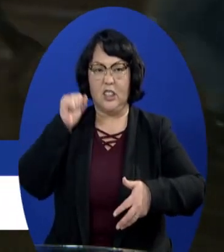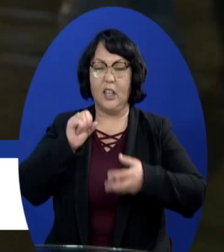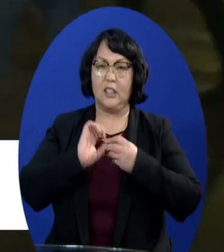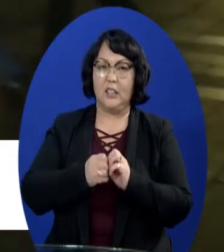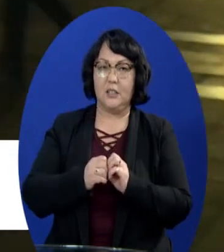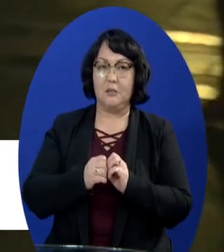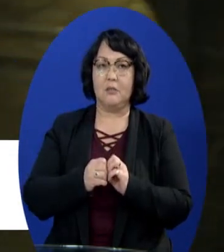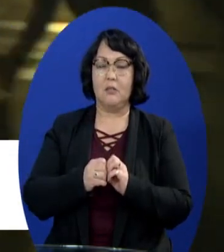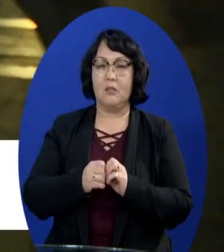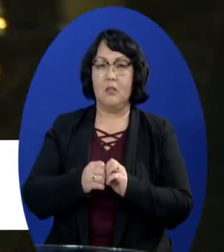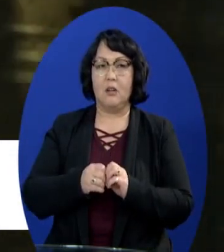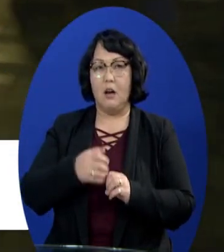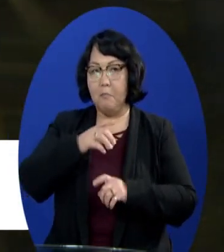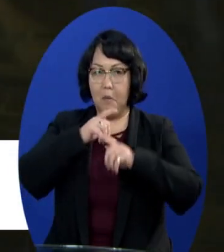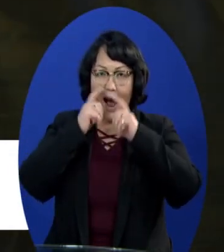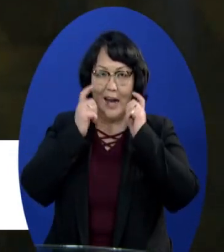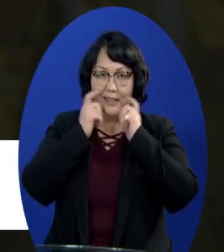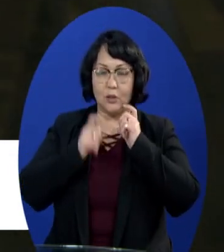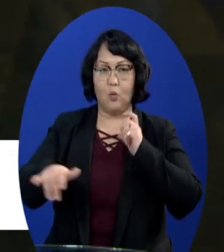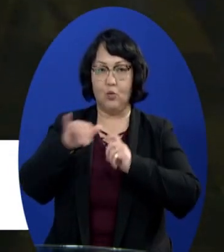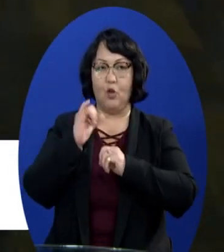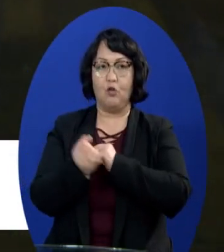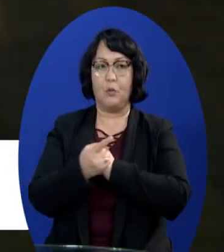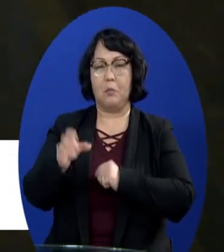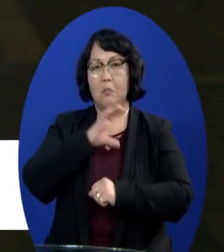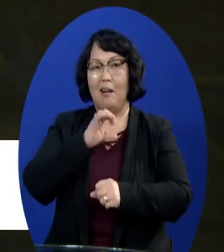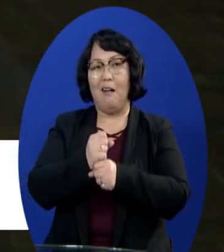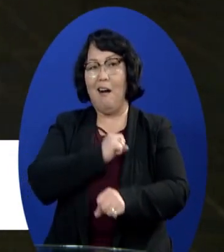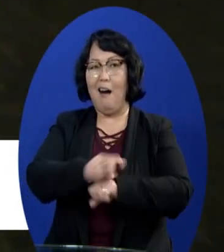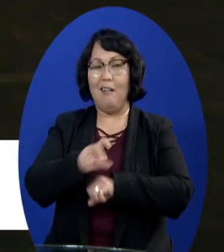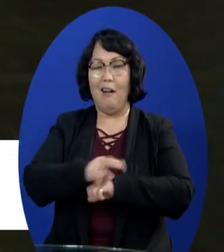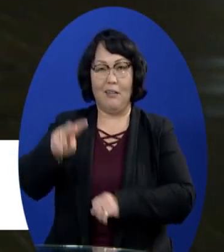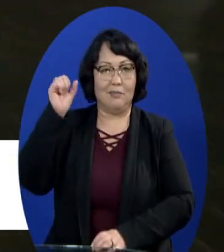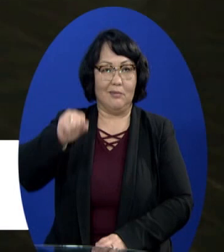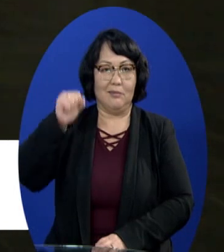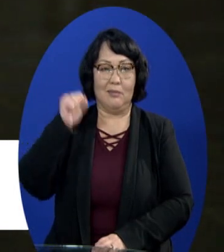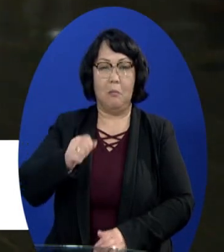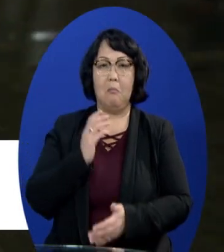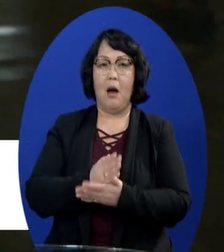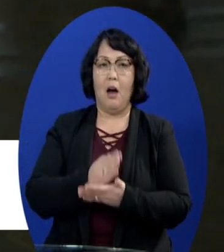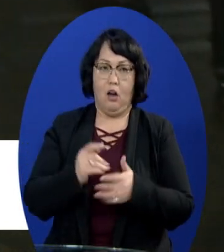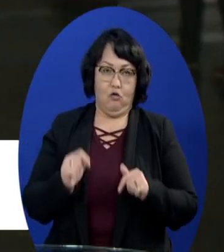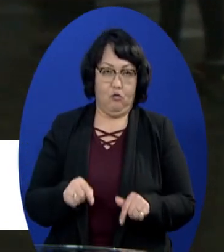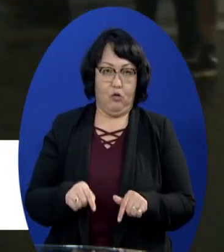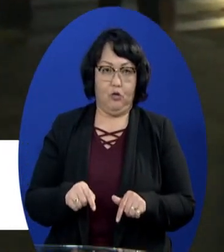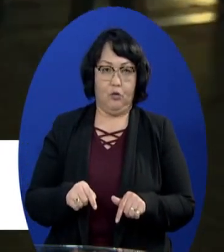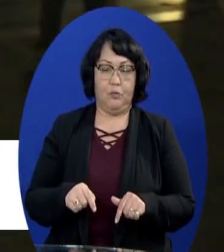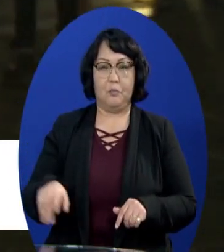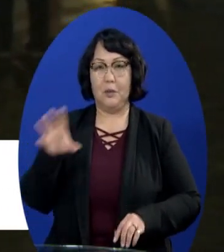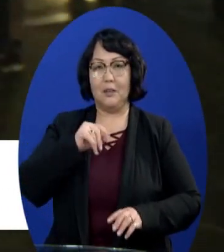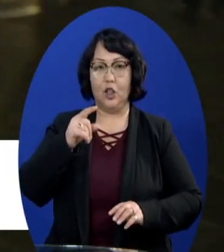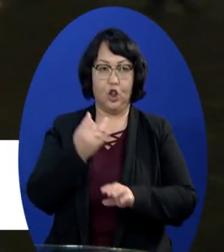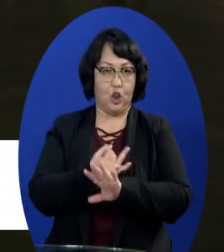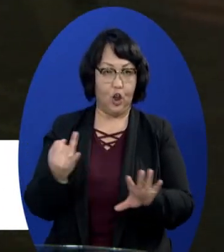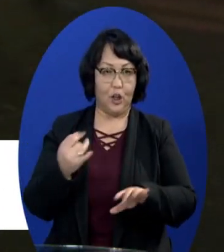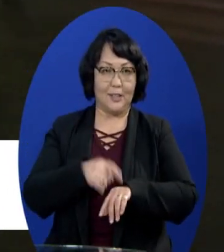илэрхийлж, заас амны хаалтаа зөөж одоо улсын онцгой комисс огцор гэдэг энэ шаардлагыг хүргүүлж жагсан. За өнөөдөр бол бид нарыг 19